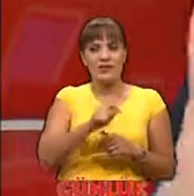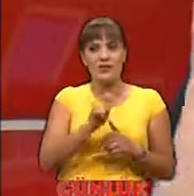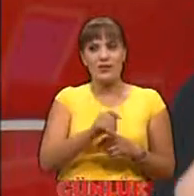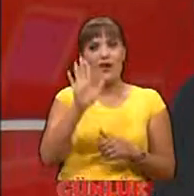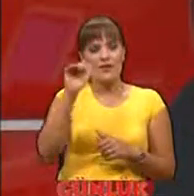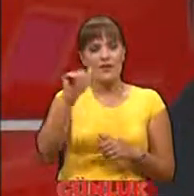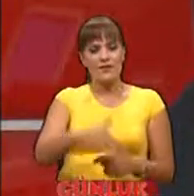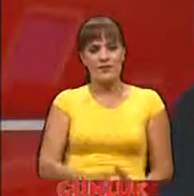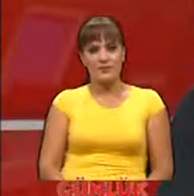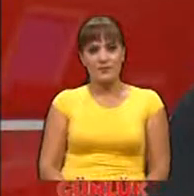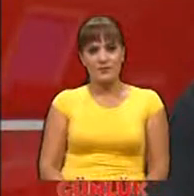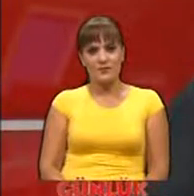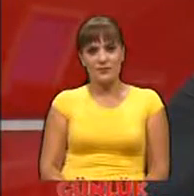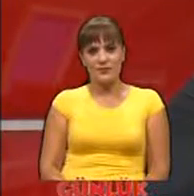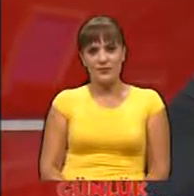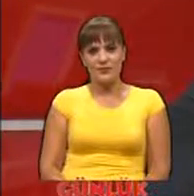ediyoruz. Hoşçakalın.